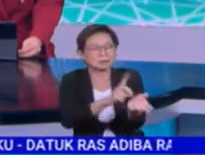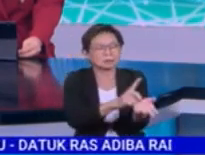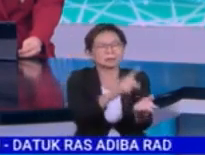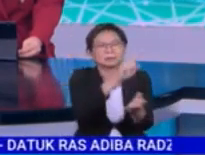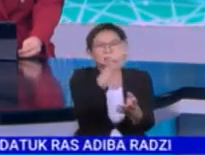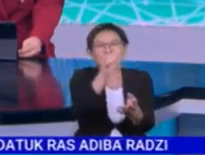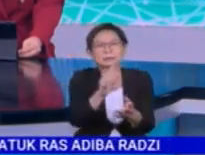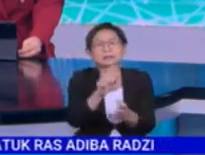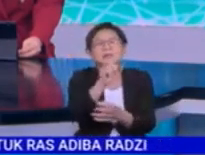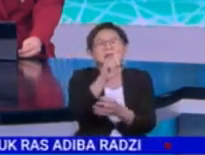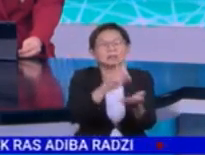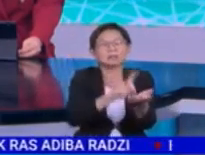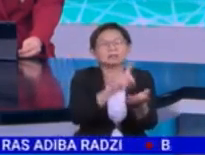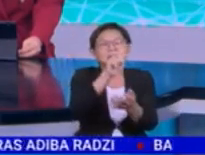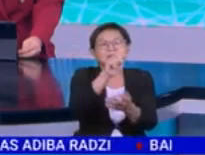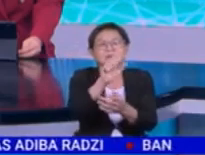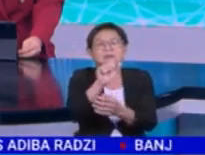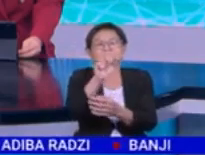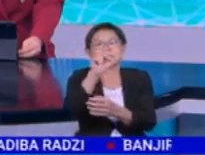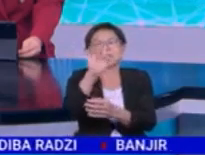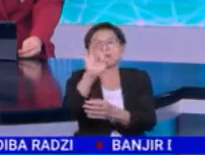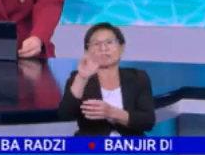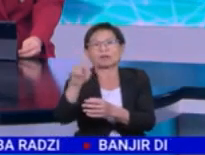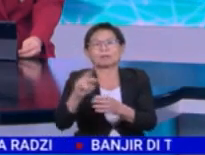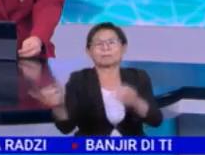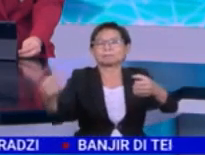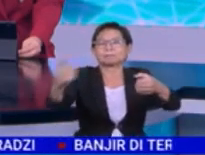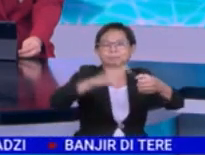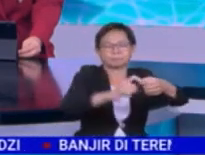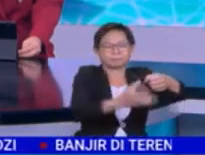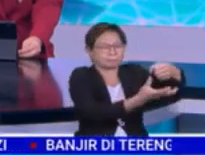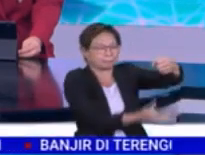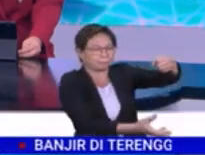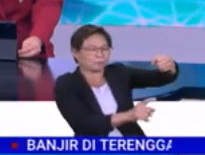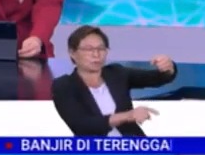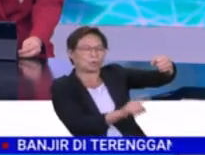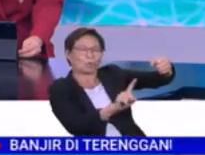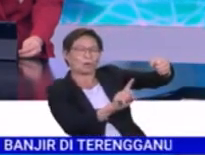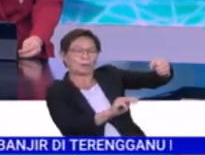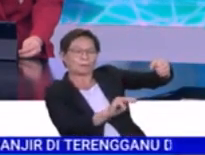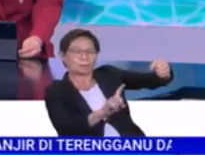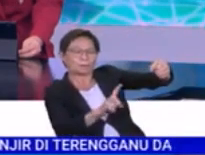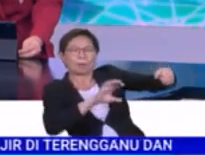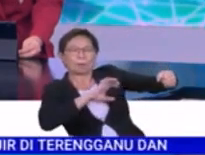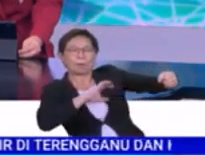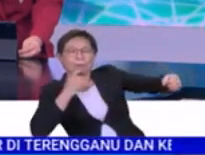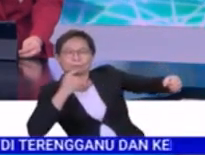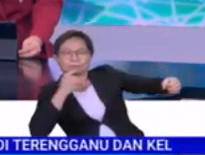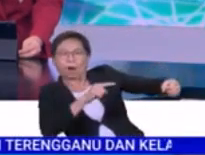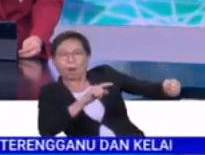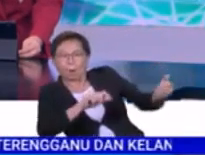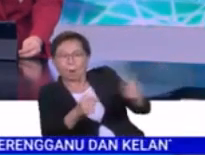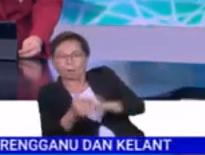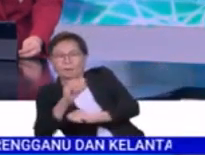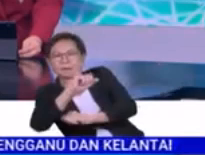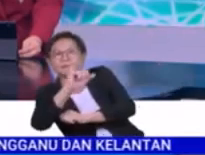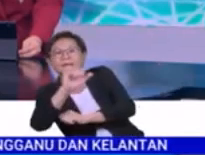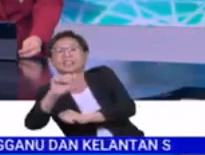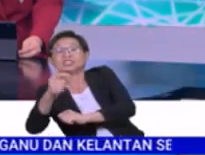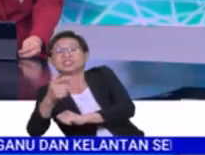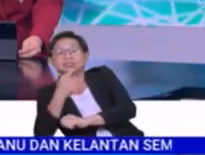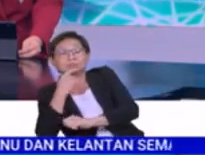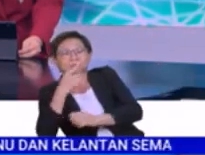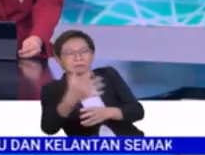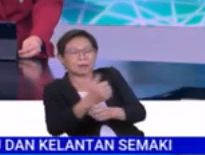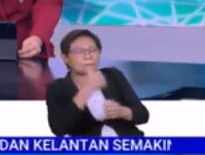Dr. Taufik Aiman, berkaitan dana 1MDB. Polis juga diarah Jabatan Peguam Negara mendapatkan